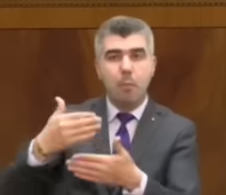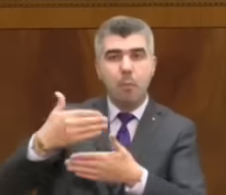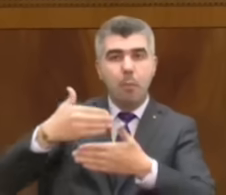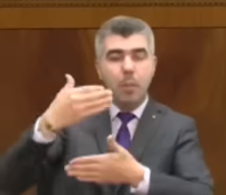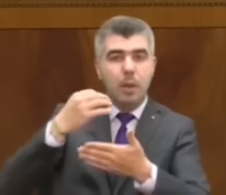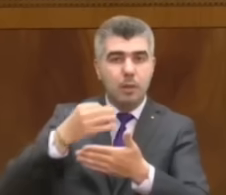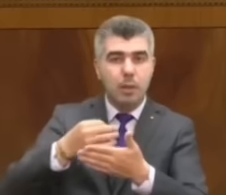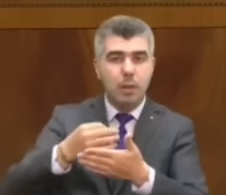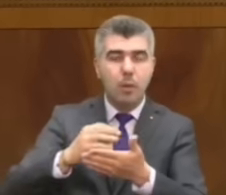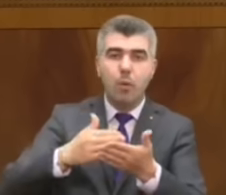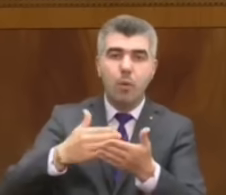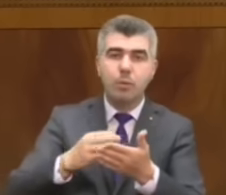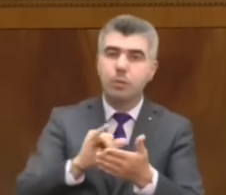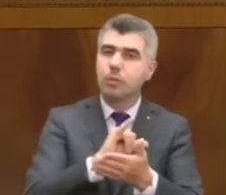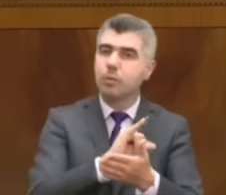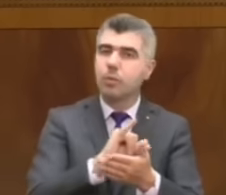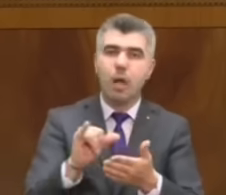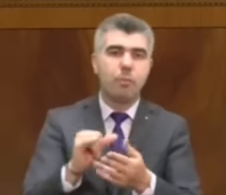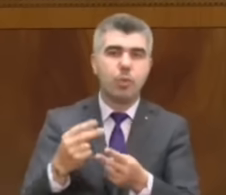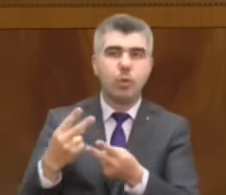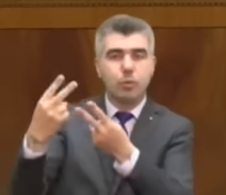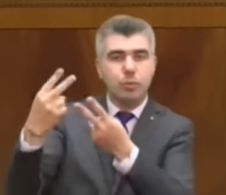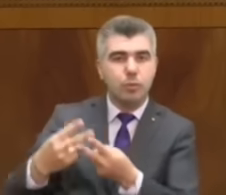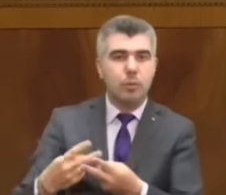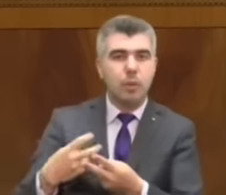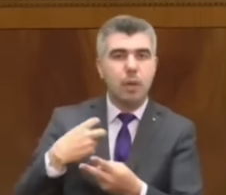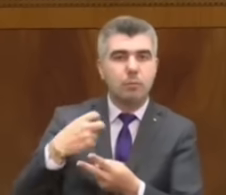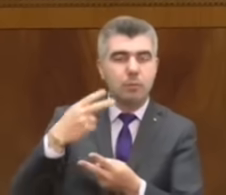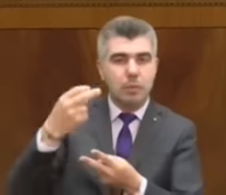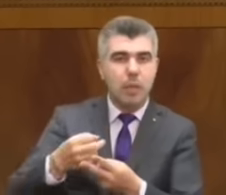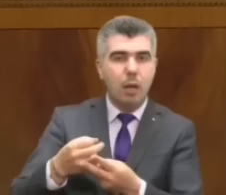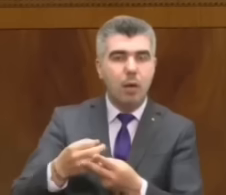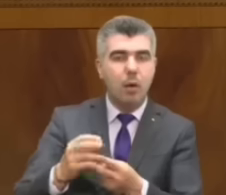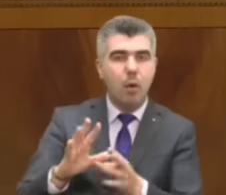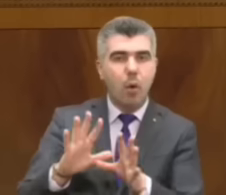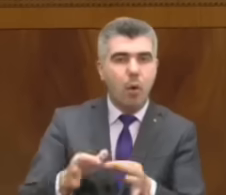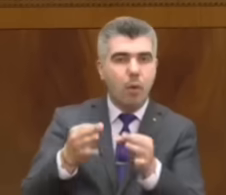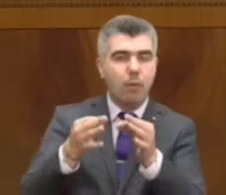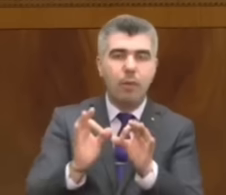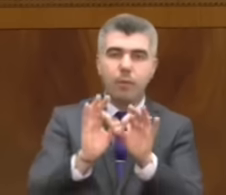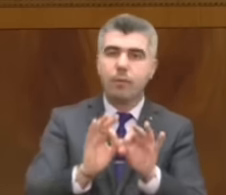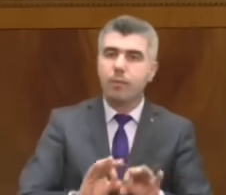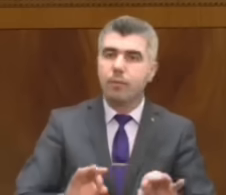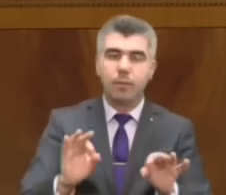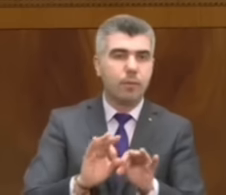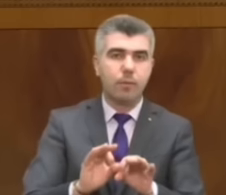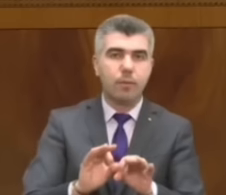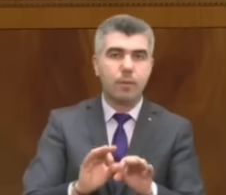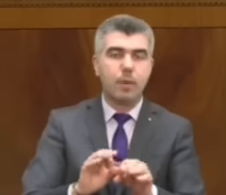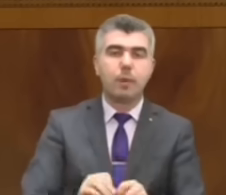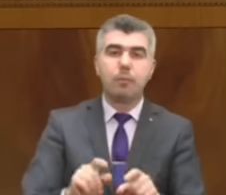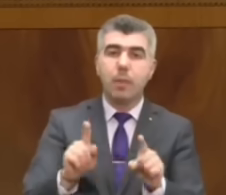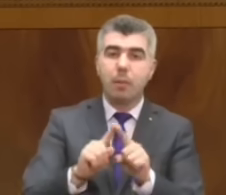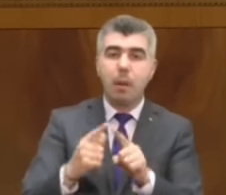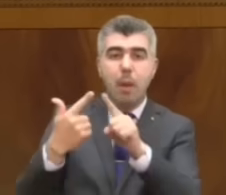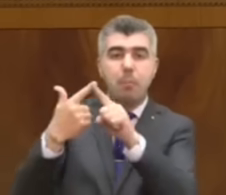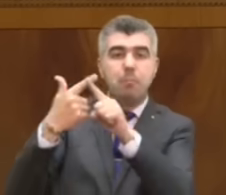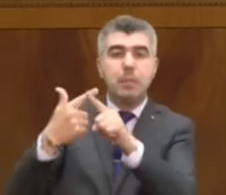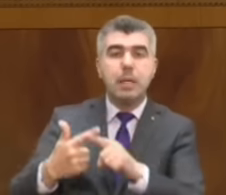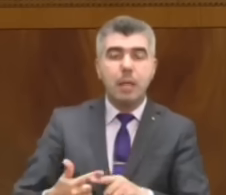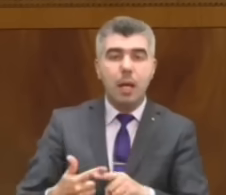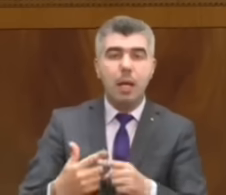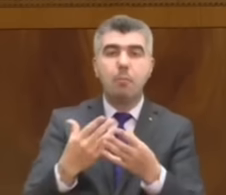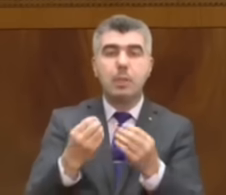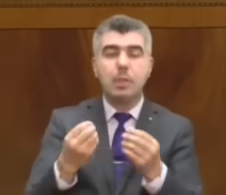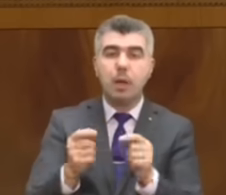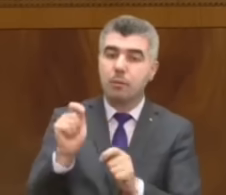بنيتها لا تؤهلها لاستقطاب الاستثمارات وخلق الثروه، مما يتطلب اعتمادات بملايير الدراهم لاعاده